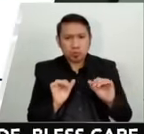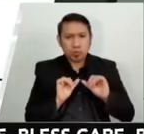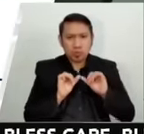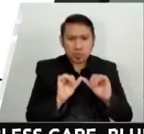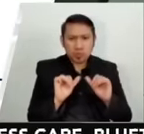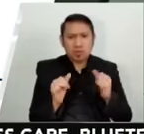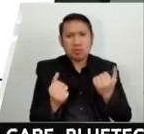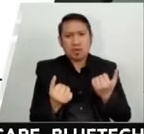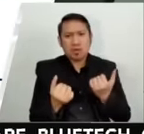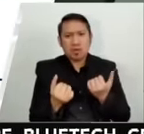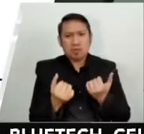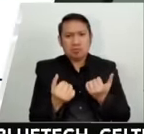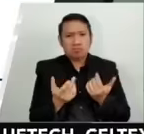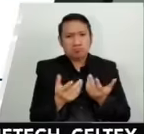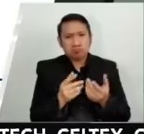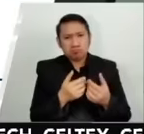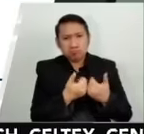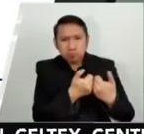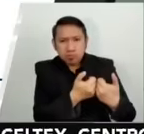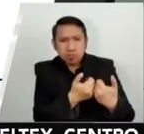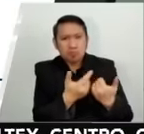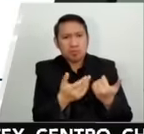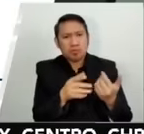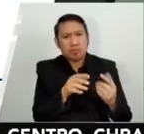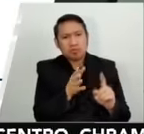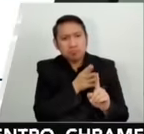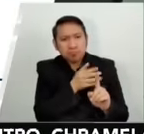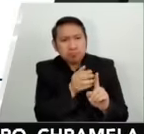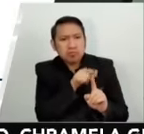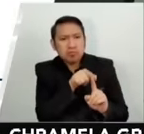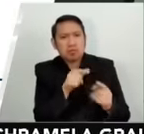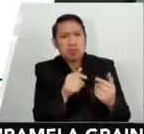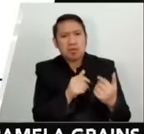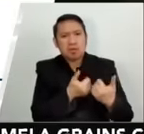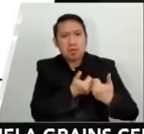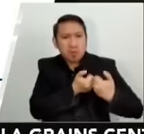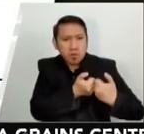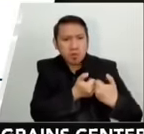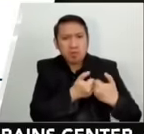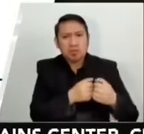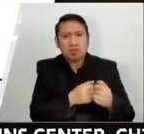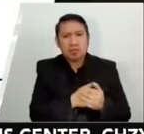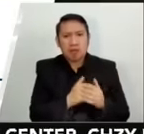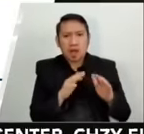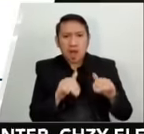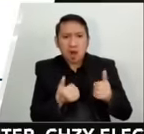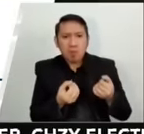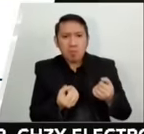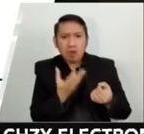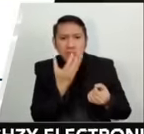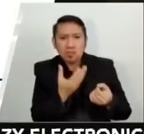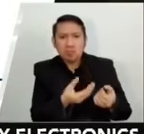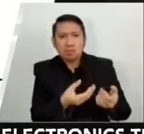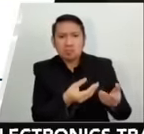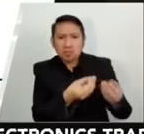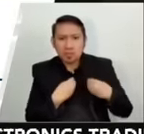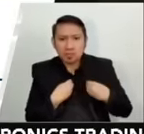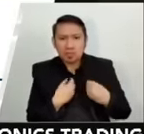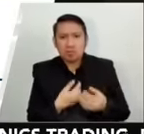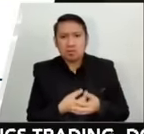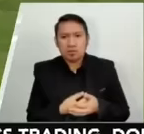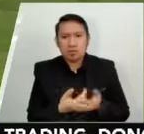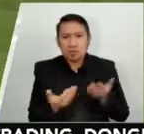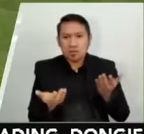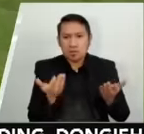by maybe The Boyfriends girlfriends and then personal How much them have yeah like first maybe top up for